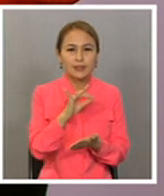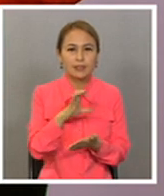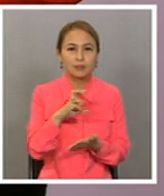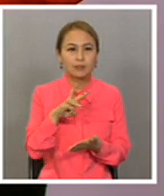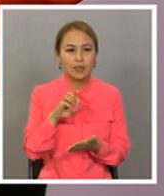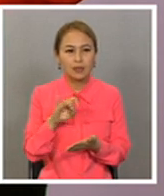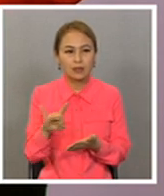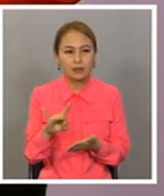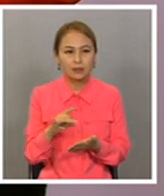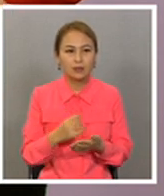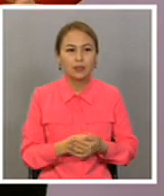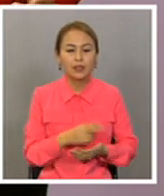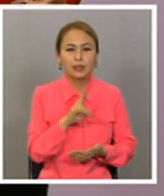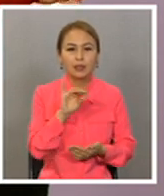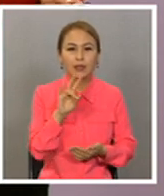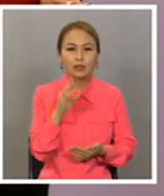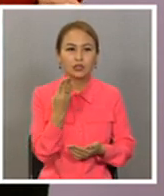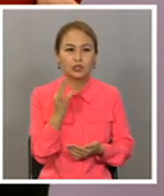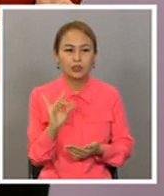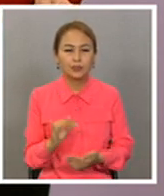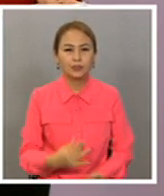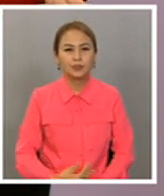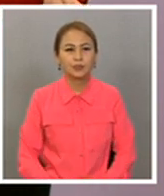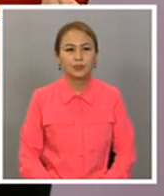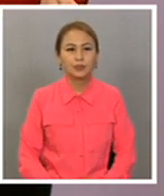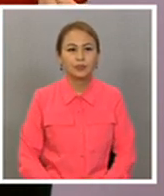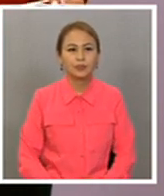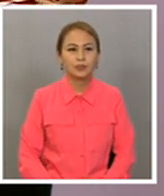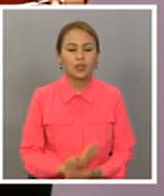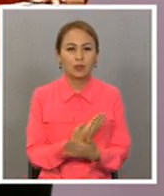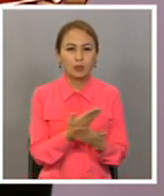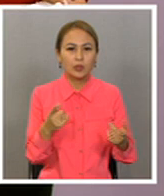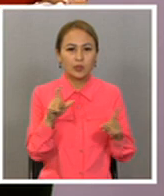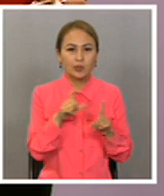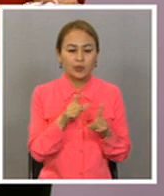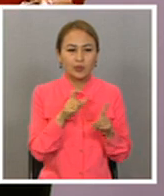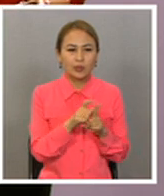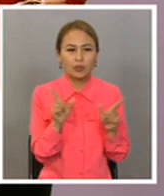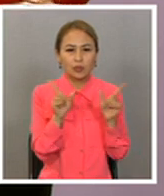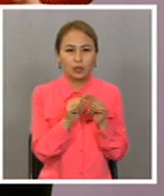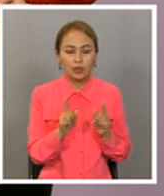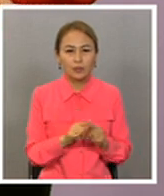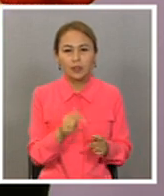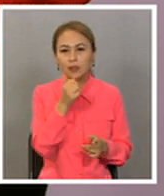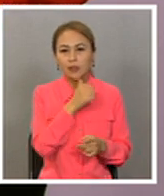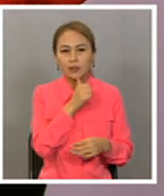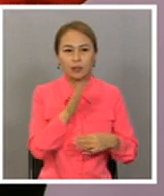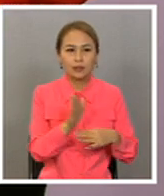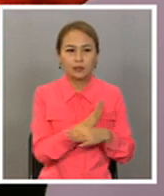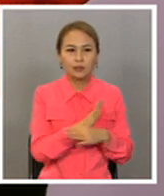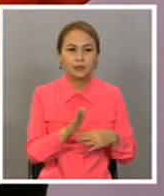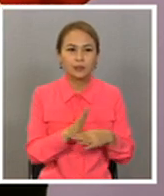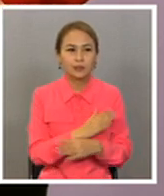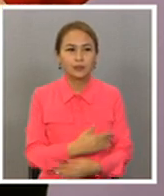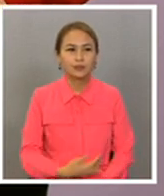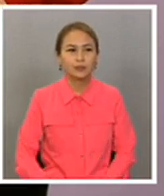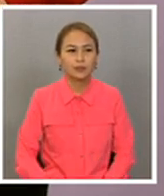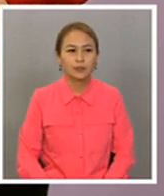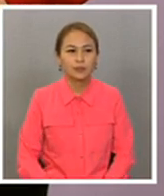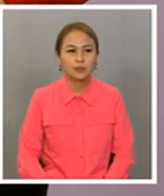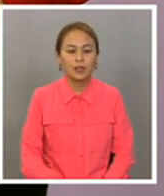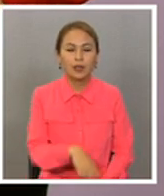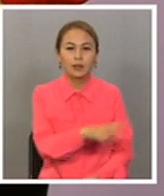ісмер, кенші. Бұл сөздерді сөз құрамына талдайық. Дәрігер,